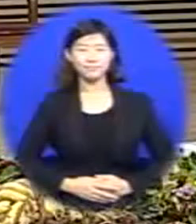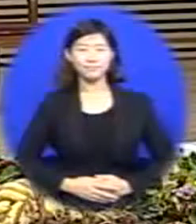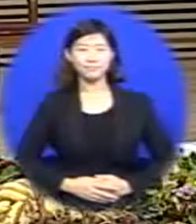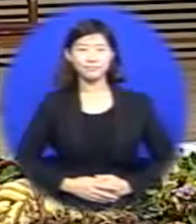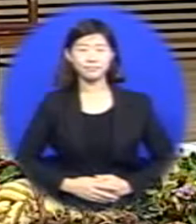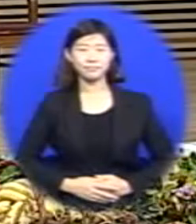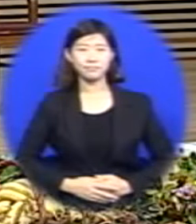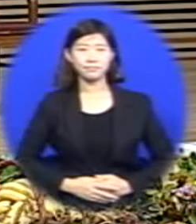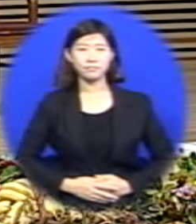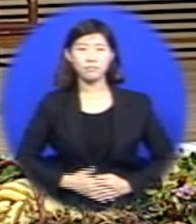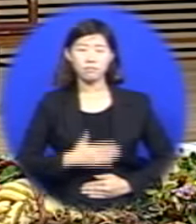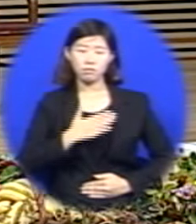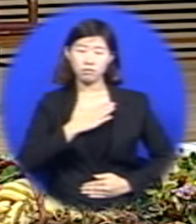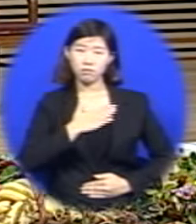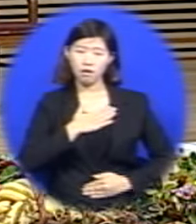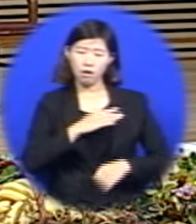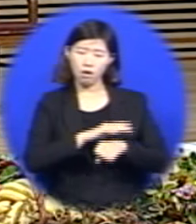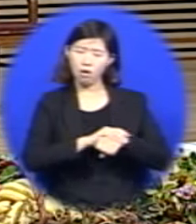내가 헛되이 보낸